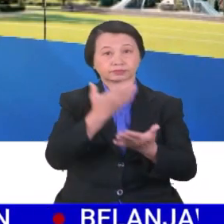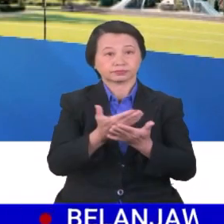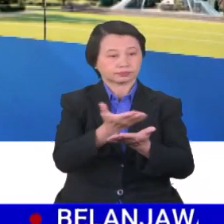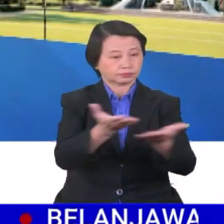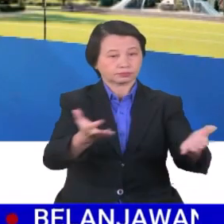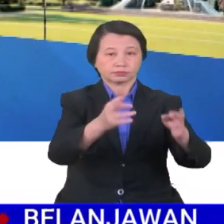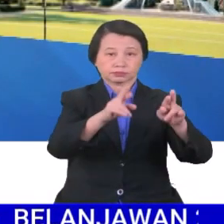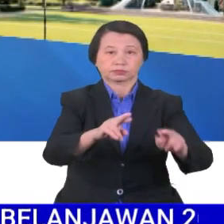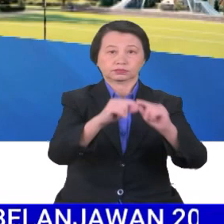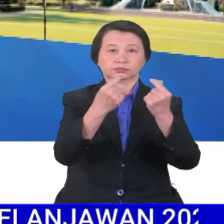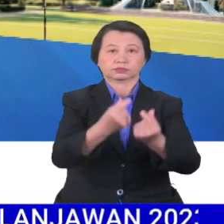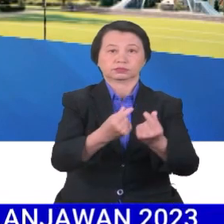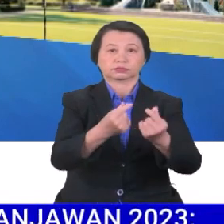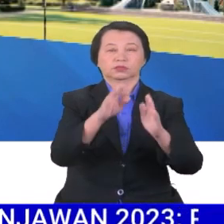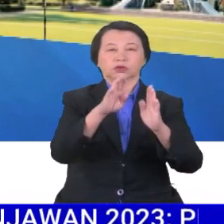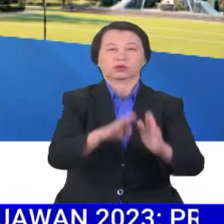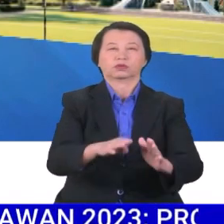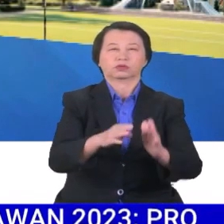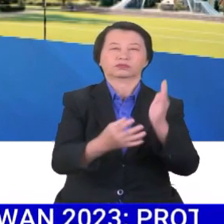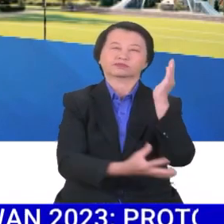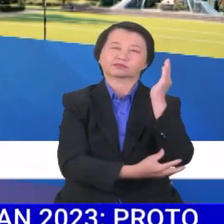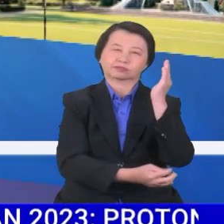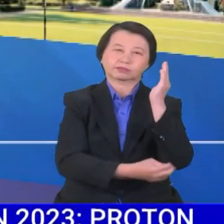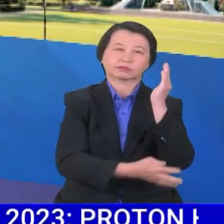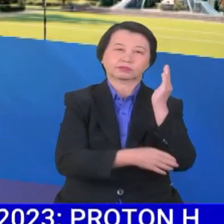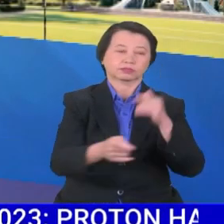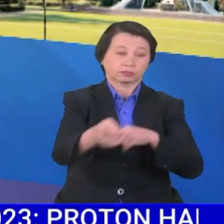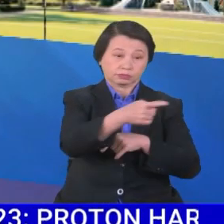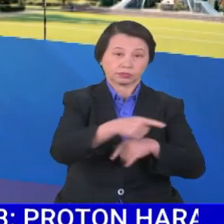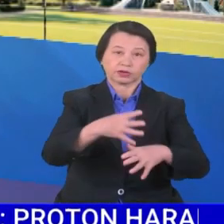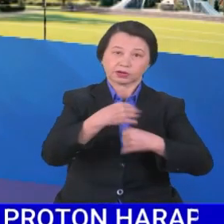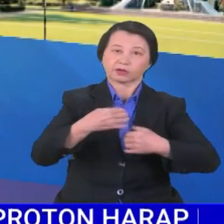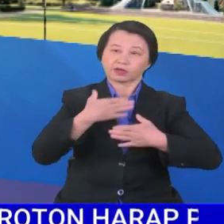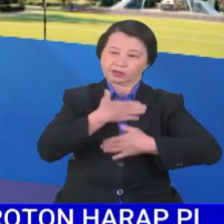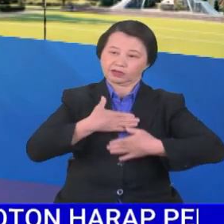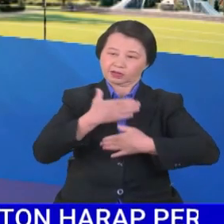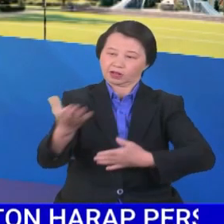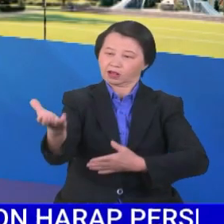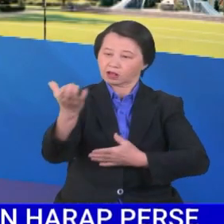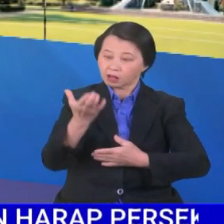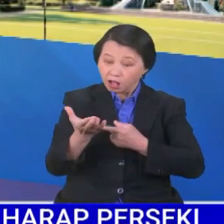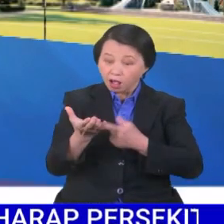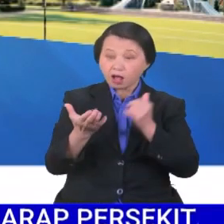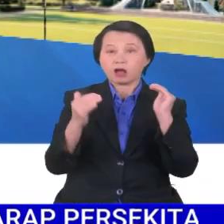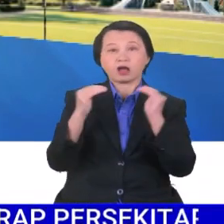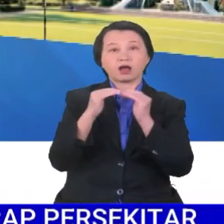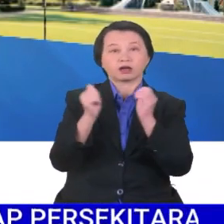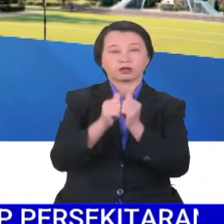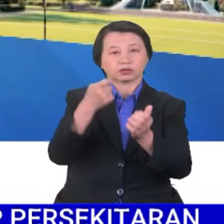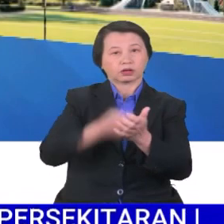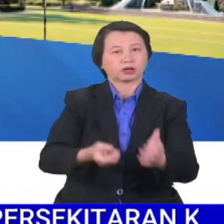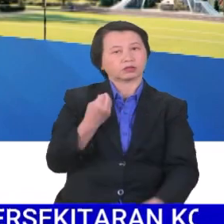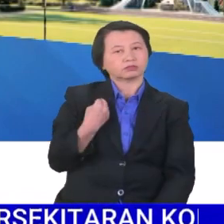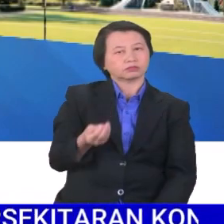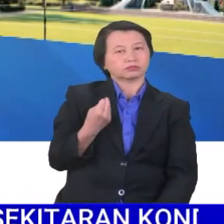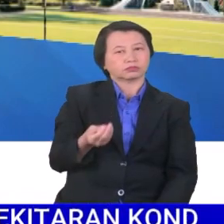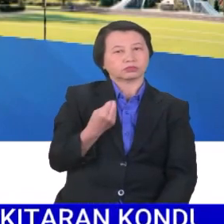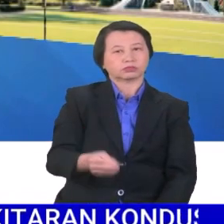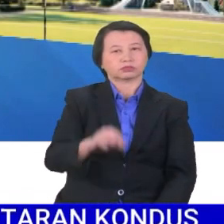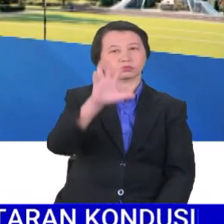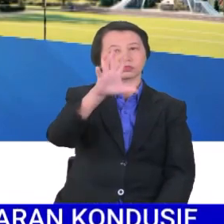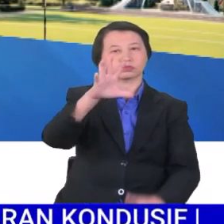rakyat, terutama golongan kurang berkemampuan. Mereka dapat menikmati hidangan seimbang dengan harga rendah,